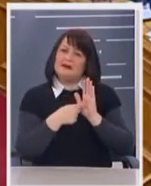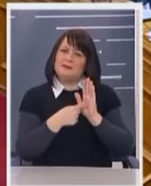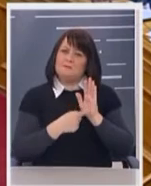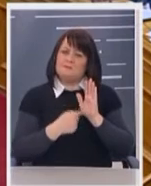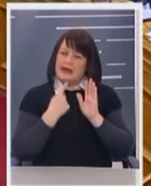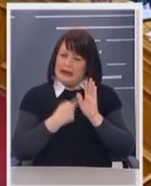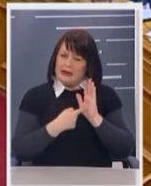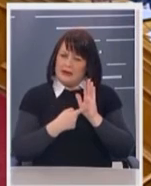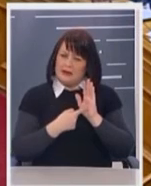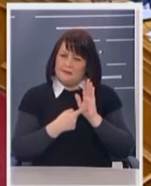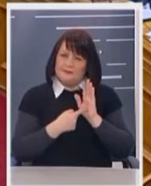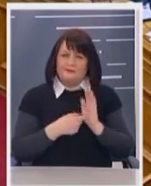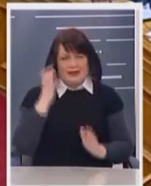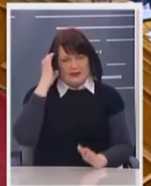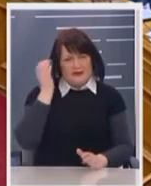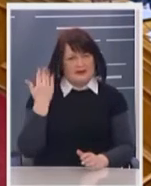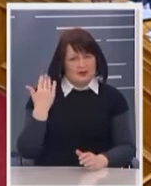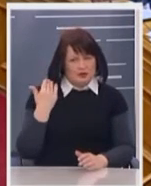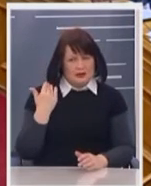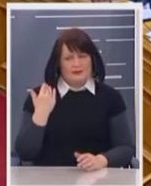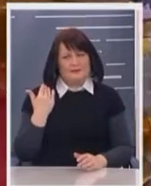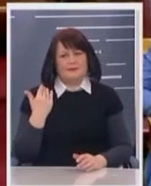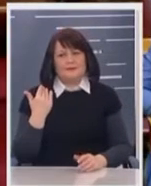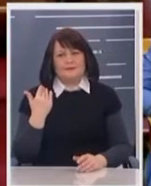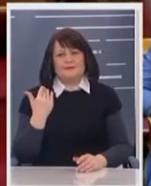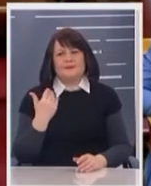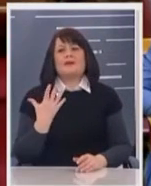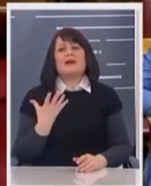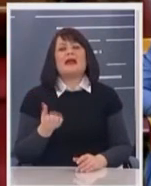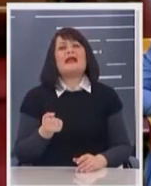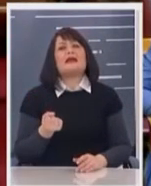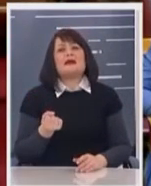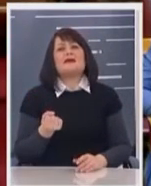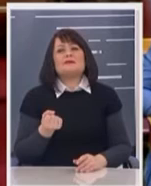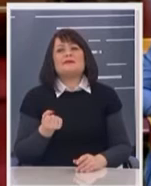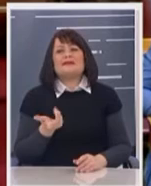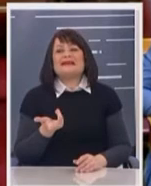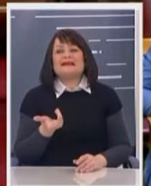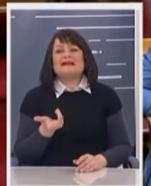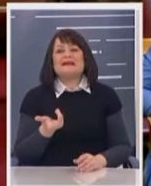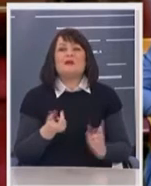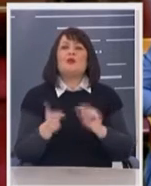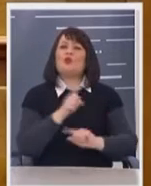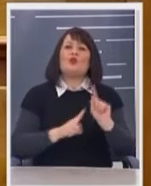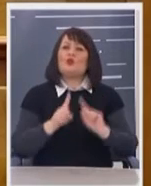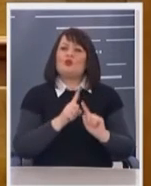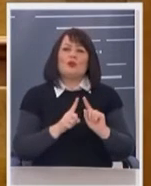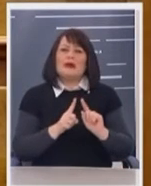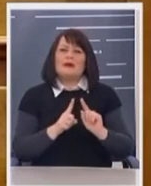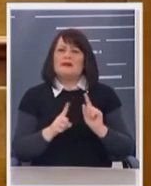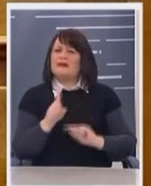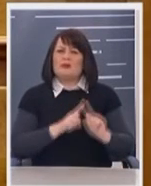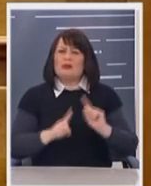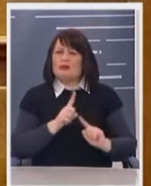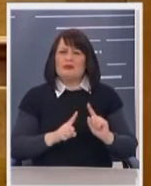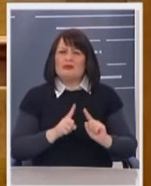Όταν εκείνη την περίοδο, θα σας θυμίσω, υπήρχε ένας διαγωνισμός για το ποιοι είναι αυτοί οι οποίοι θα